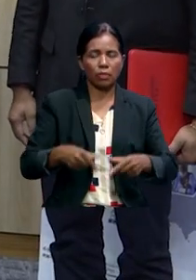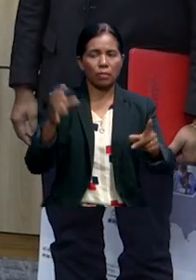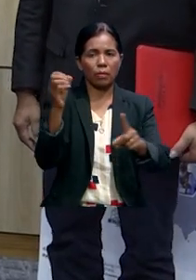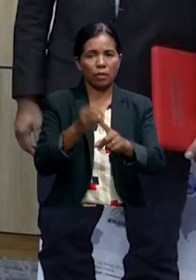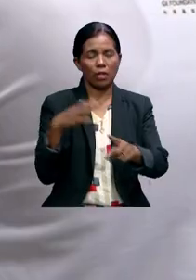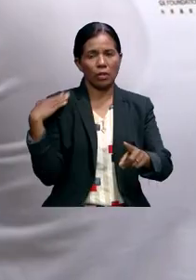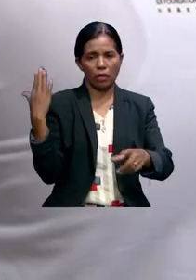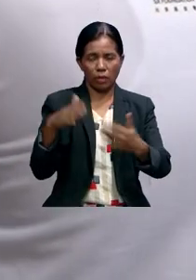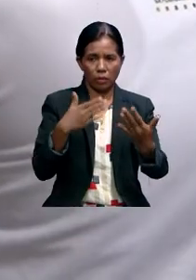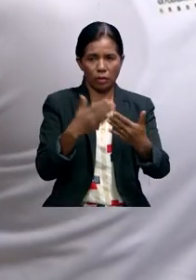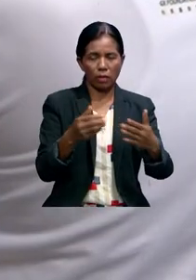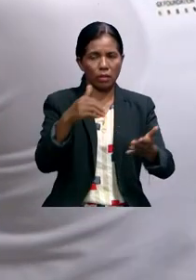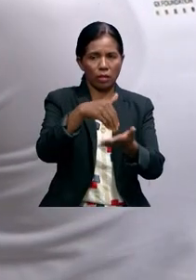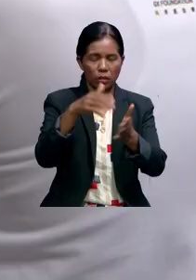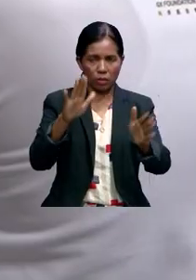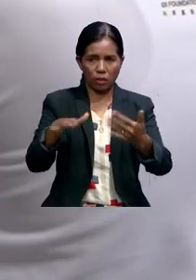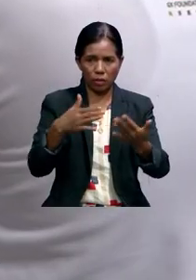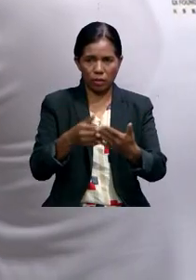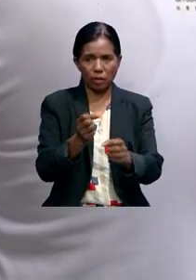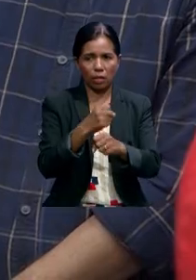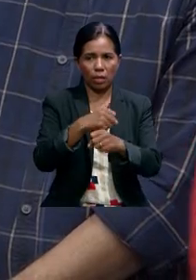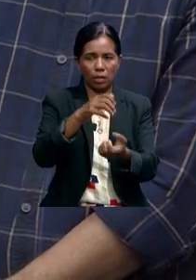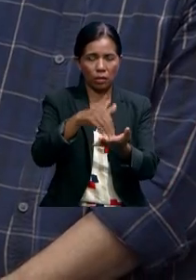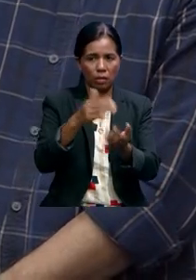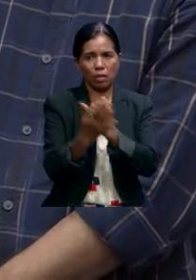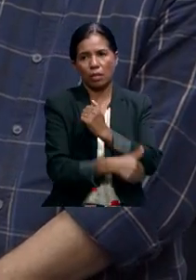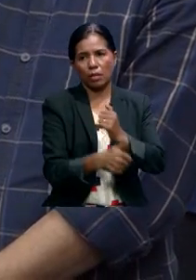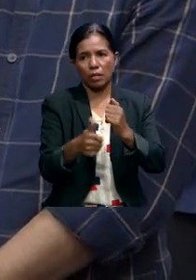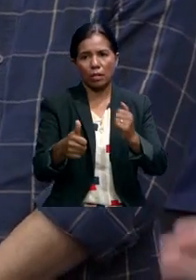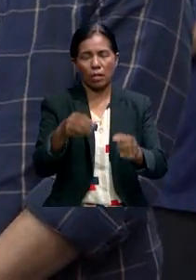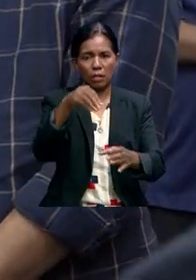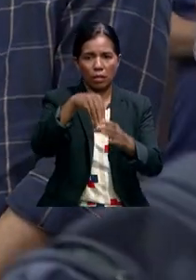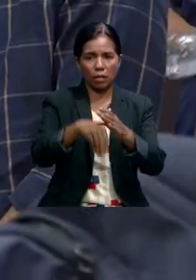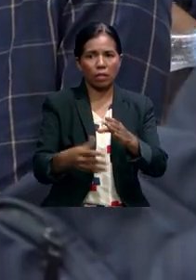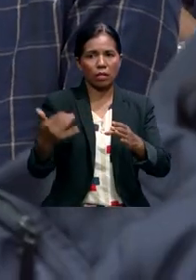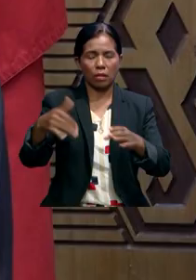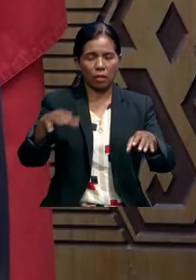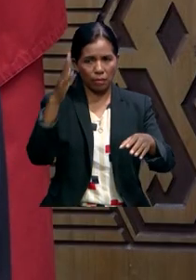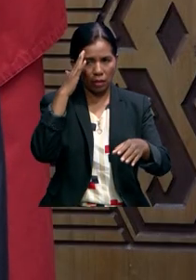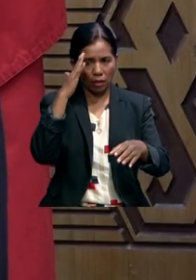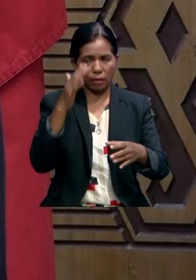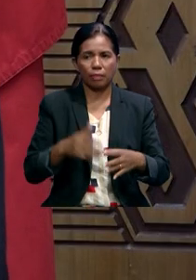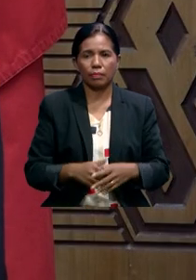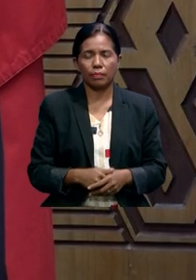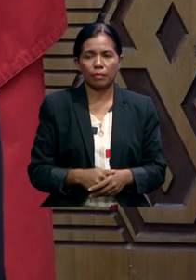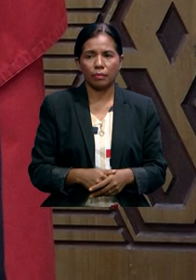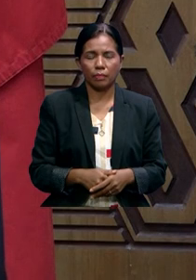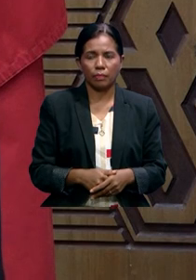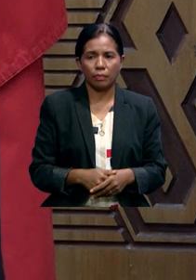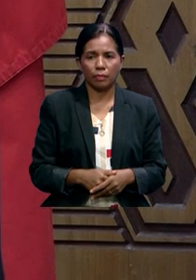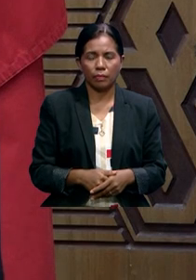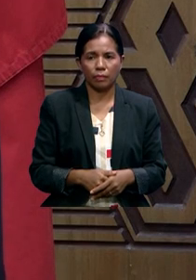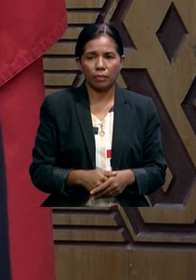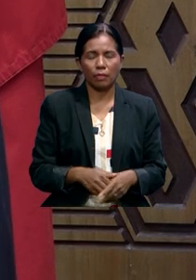ba joven sira li li ba estudante sira ho dia lo estudo e hare selo ne bele ha klientan sernya conhecimento we should ask our young people.